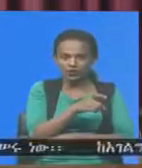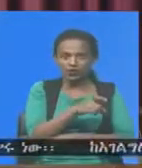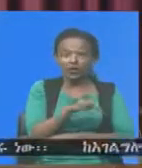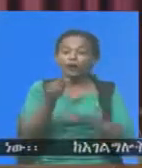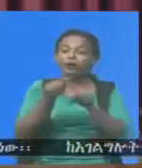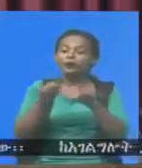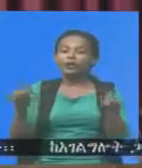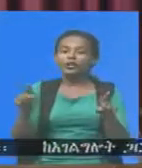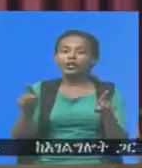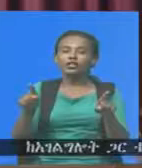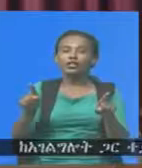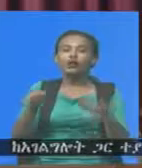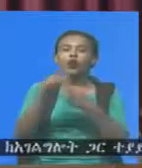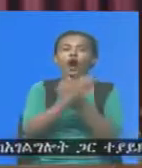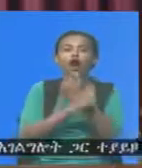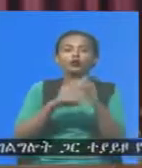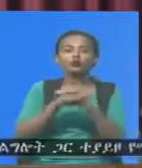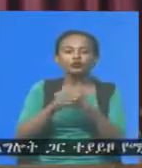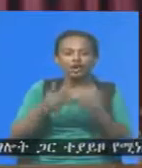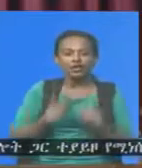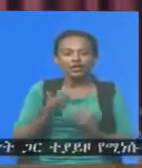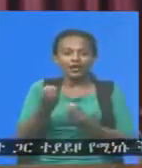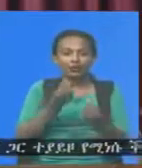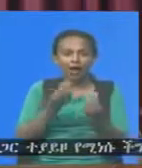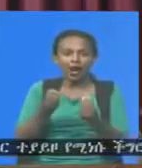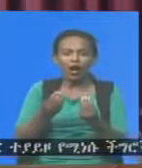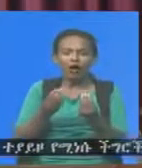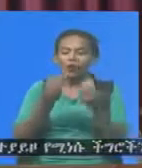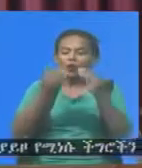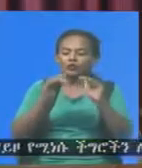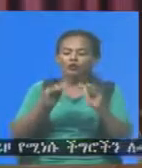በተለይ ሎካል ማርኬቱ በወሳኝ ደረጃ ሞኖፖሊ ተይዞ